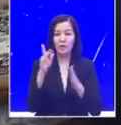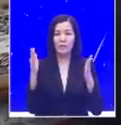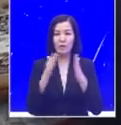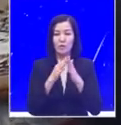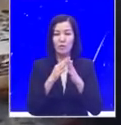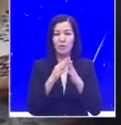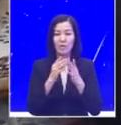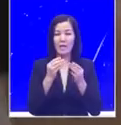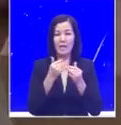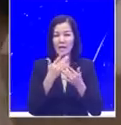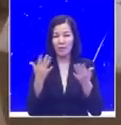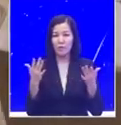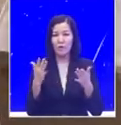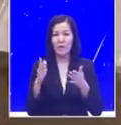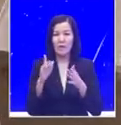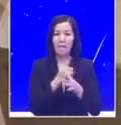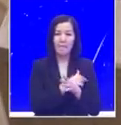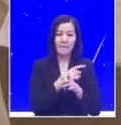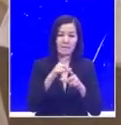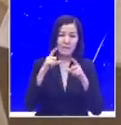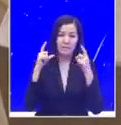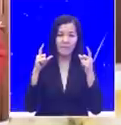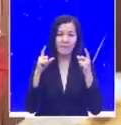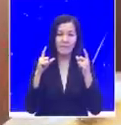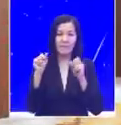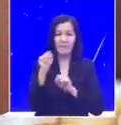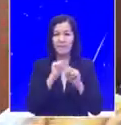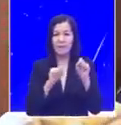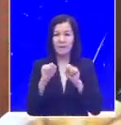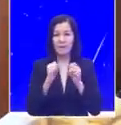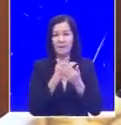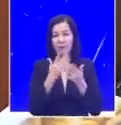азық-түлік, антисептиктер мен медициналық маскалар апарып берді.